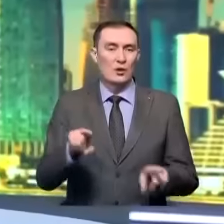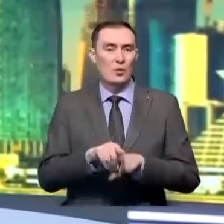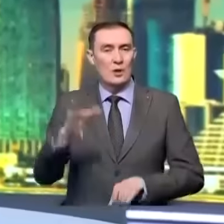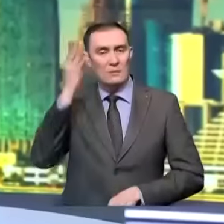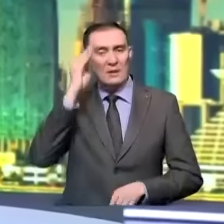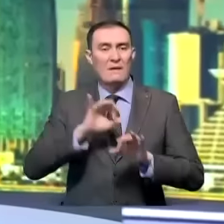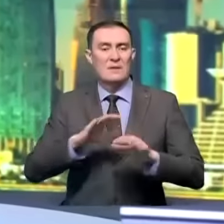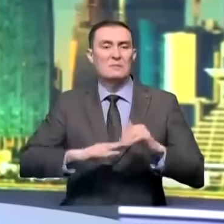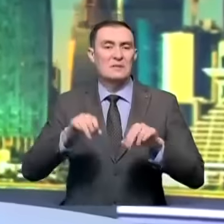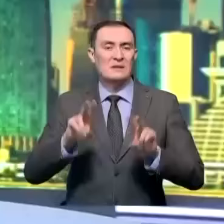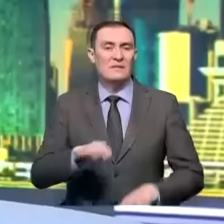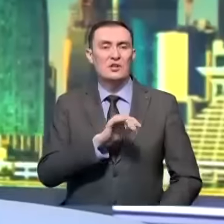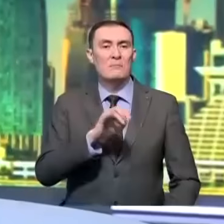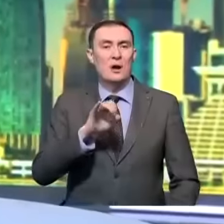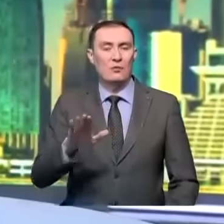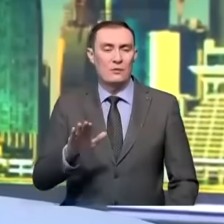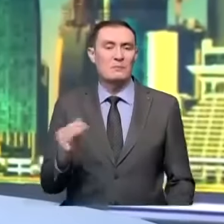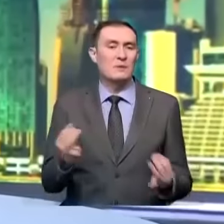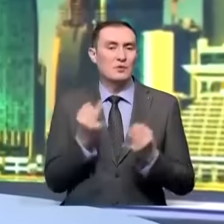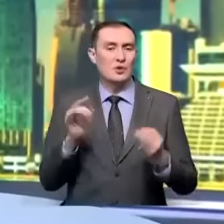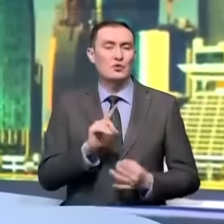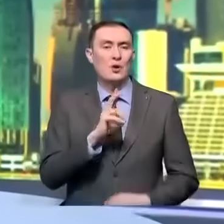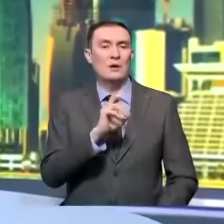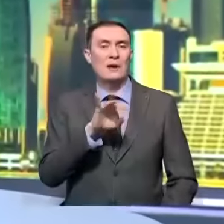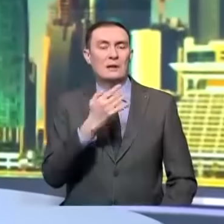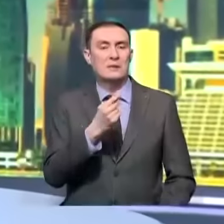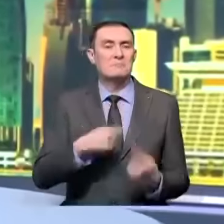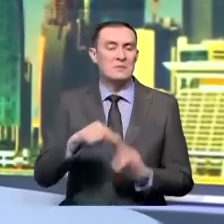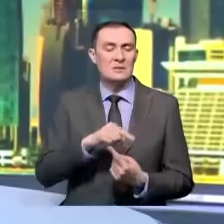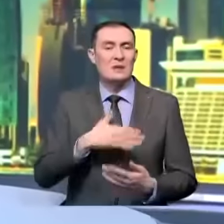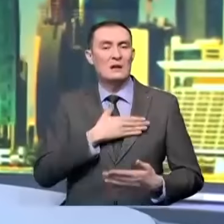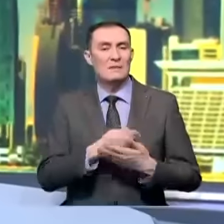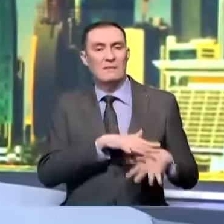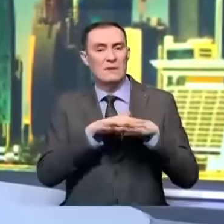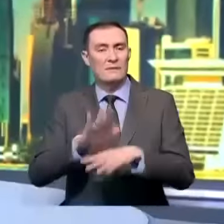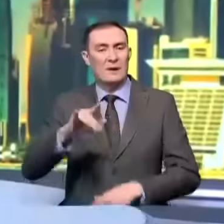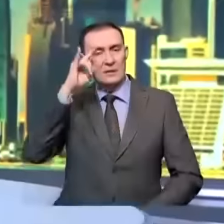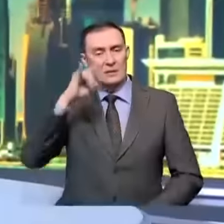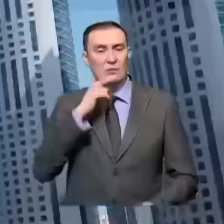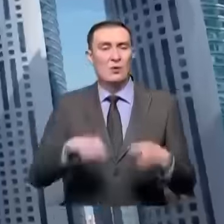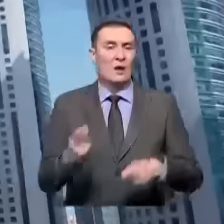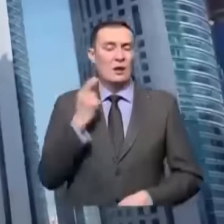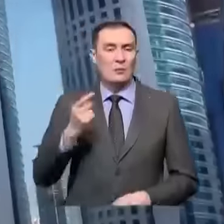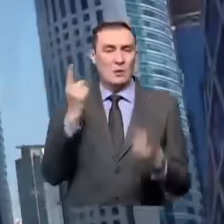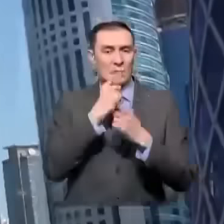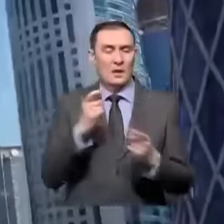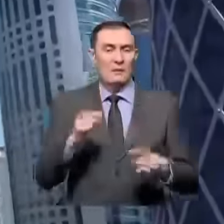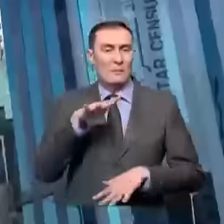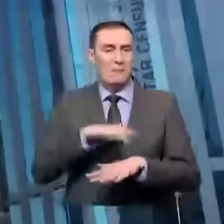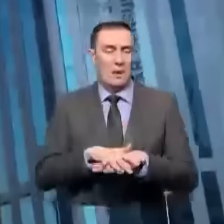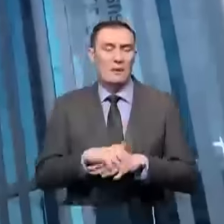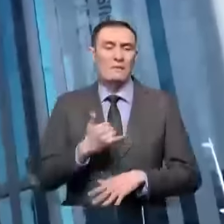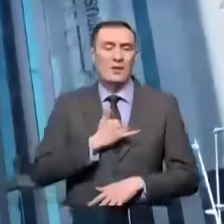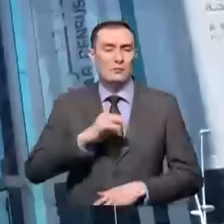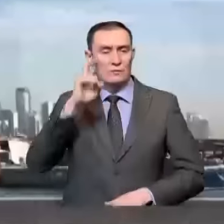мнение высказал политолог Эмин Джабаров. Примечательно, что катарский бизнес активно вкладывает в казахстанскую экономику. По данным Национального банка